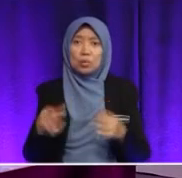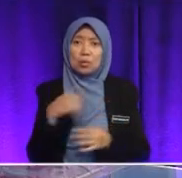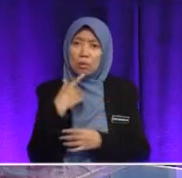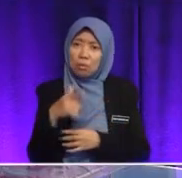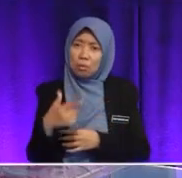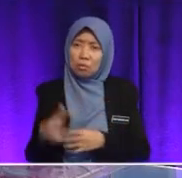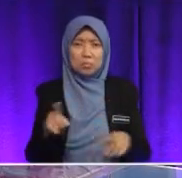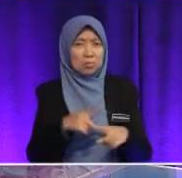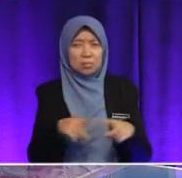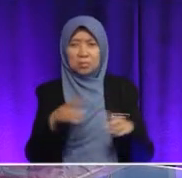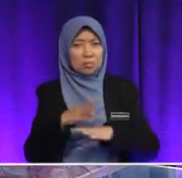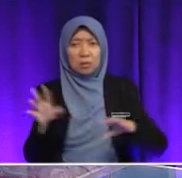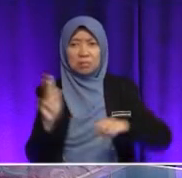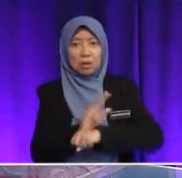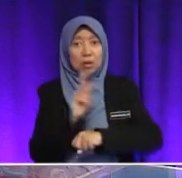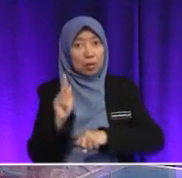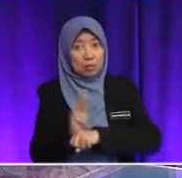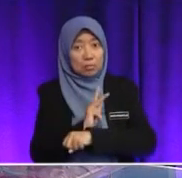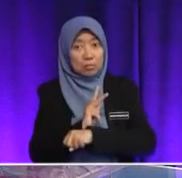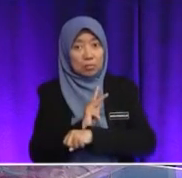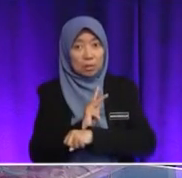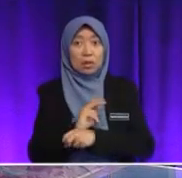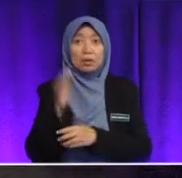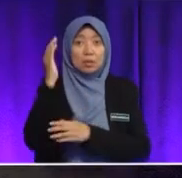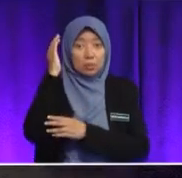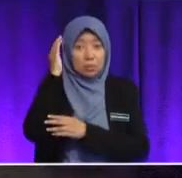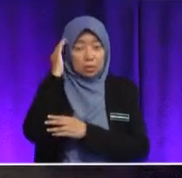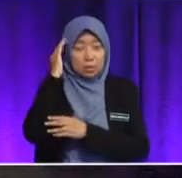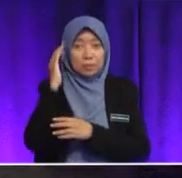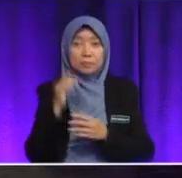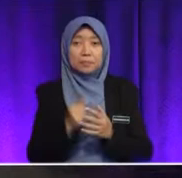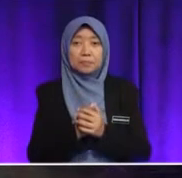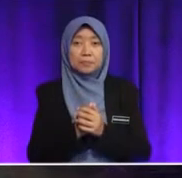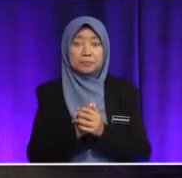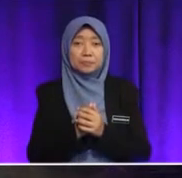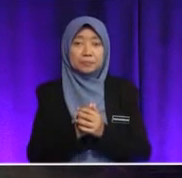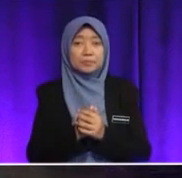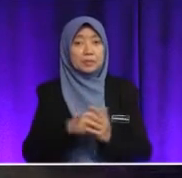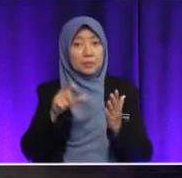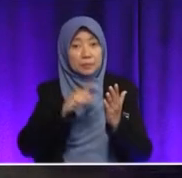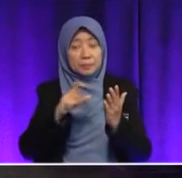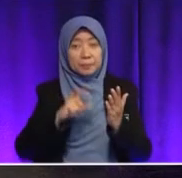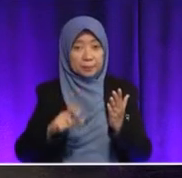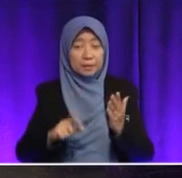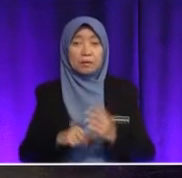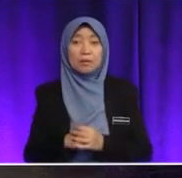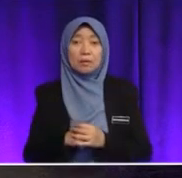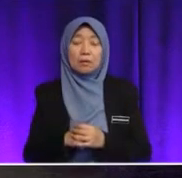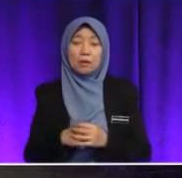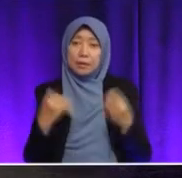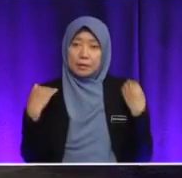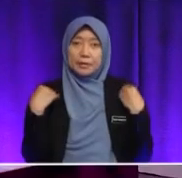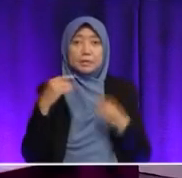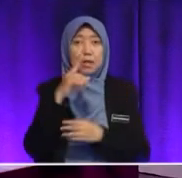tapi tak berkarat Oh yang nih lapar tahu spenda oke tahu macuca sebenarnya kalau ada satu